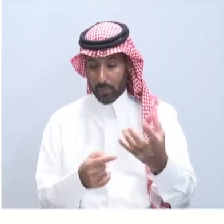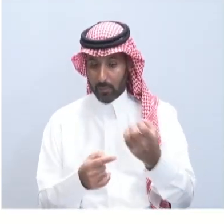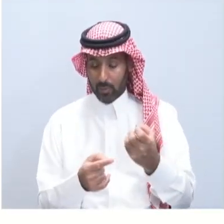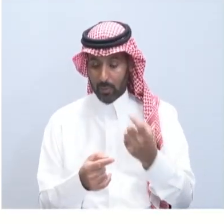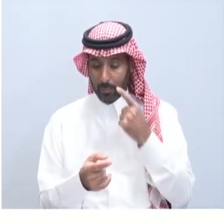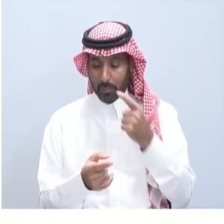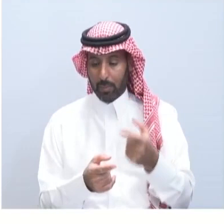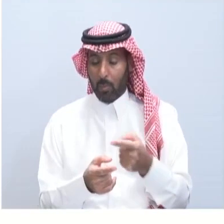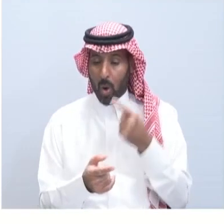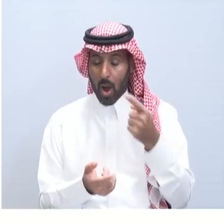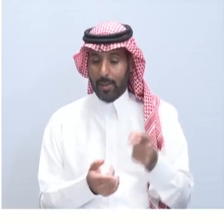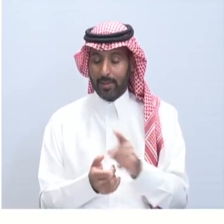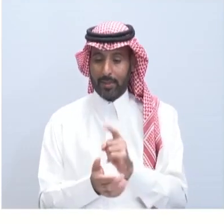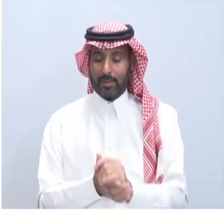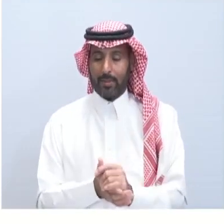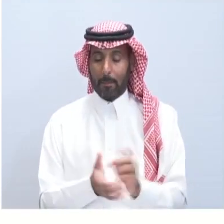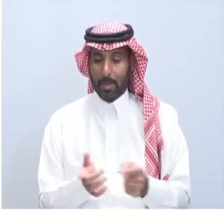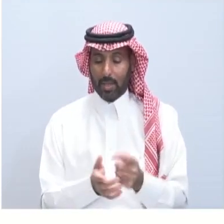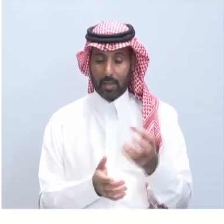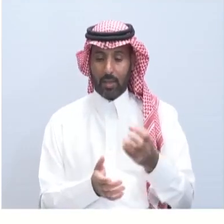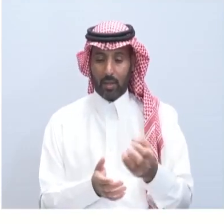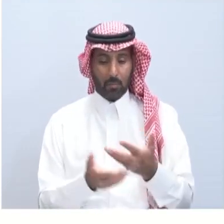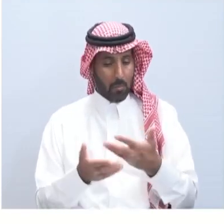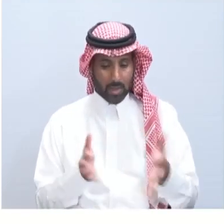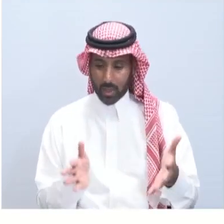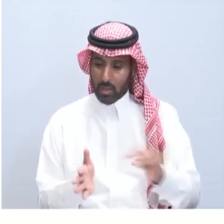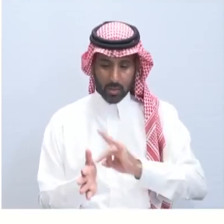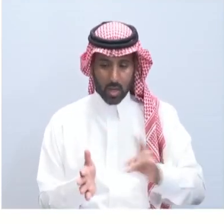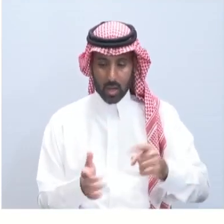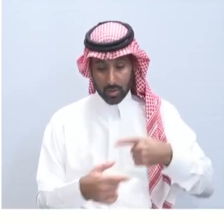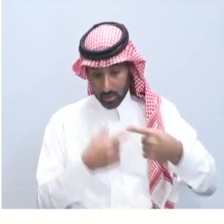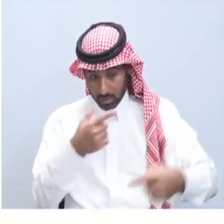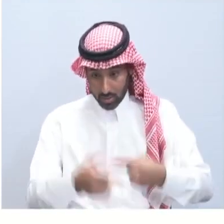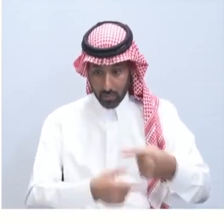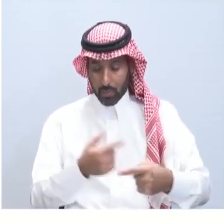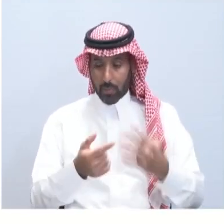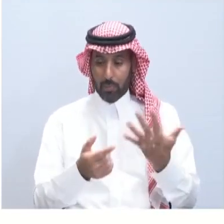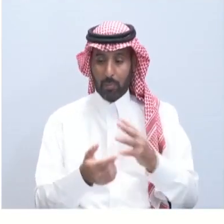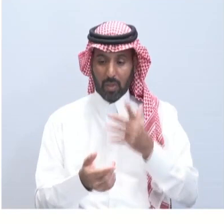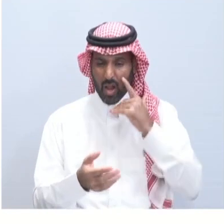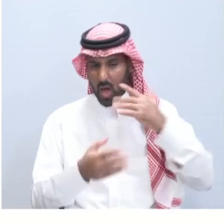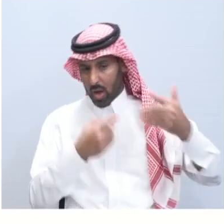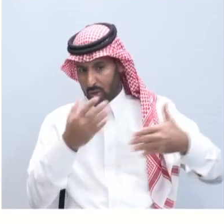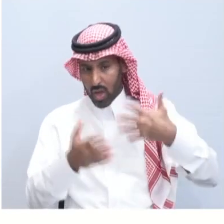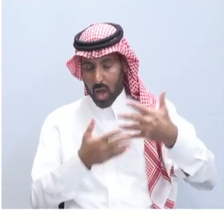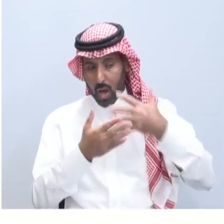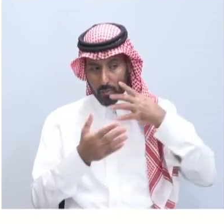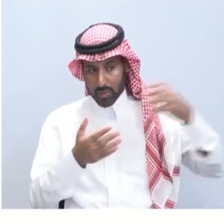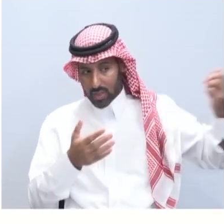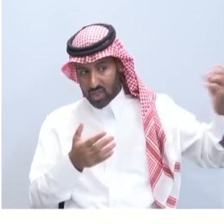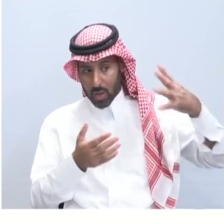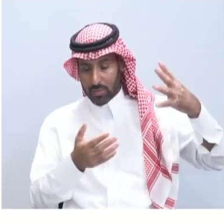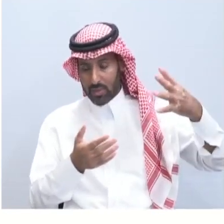من المواد الطبيعيه والتي لا تنفذ وتتجدد باستمرار مثل الرياح والشمس